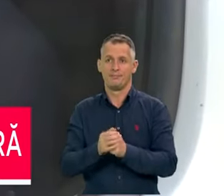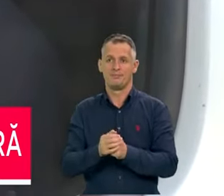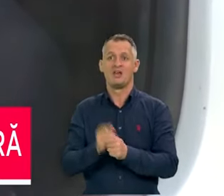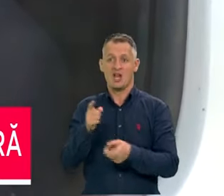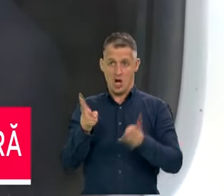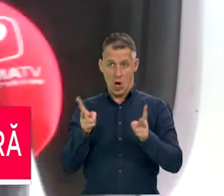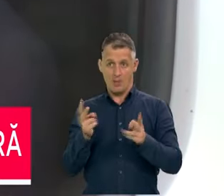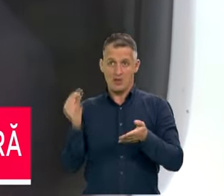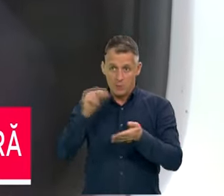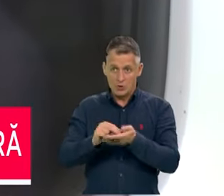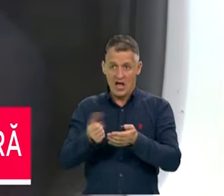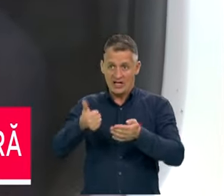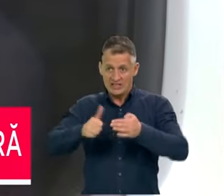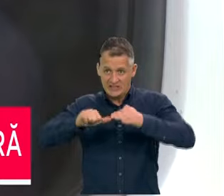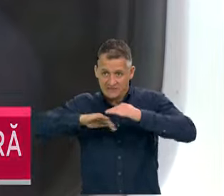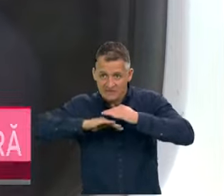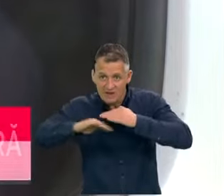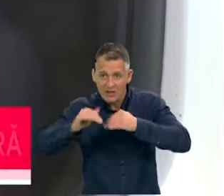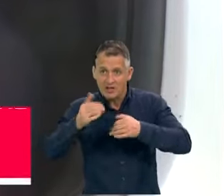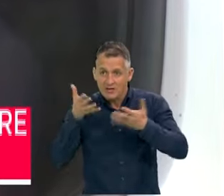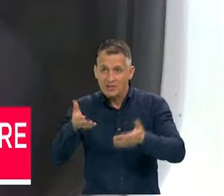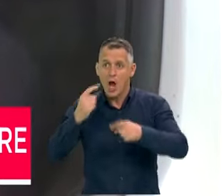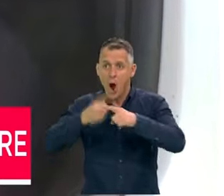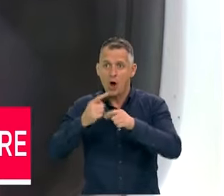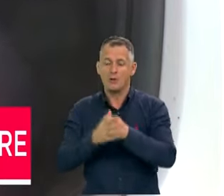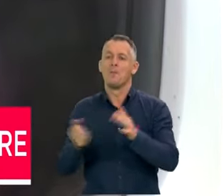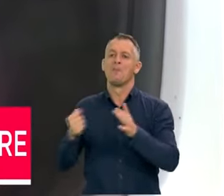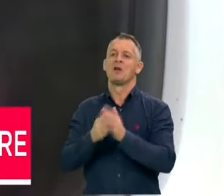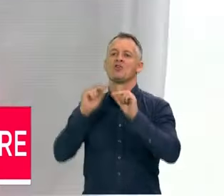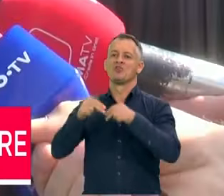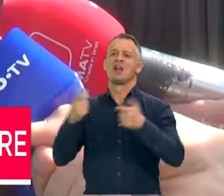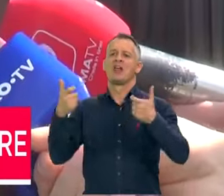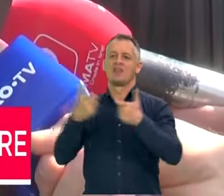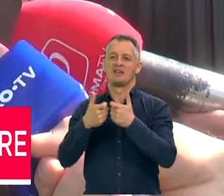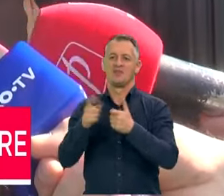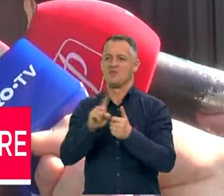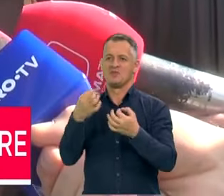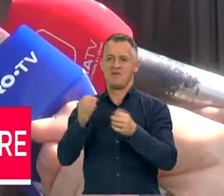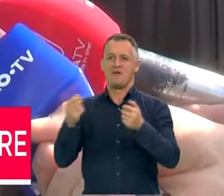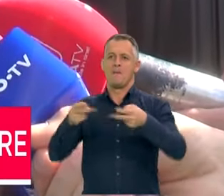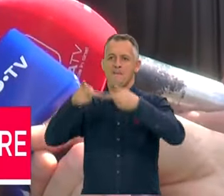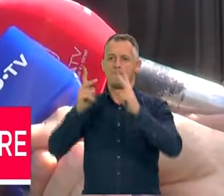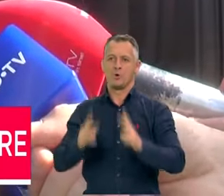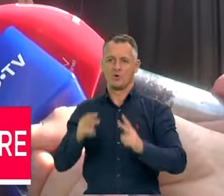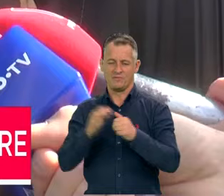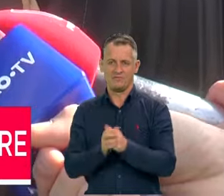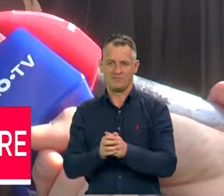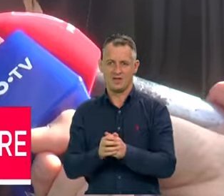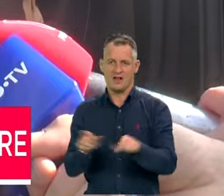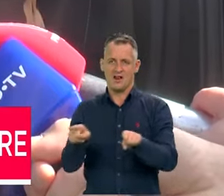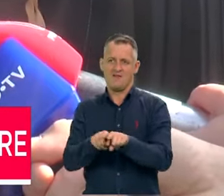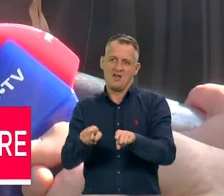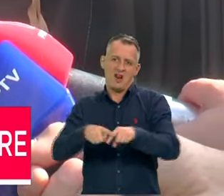să l asfalteze de atâtea ori tot Cred că până să dea drumul la taxare n o să mai fie po ca la noi ca la noi în România